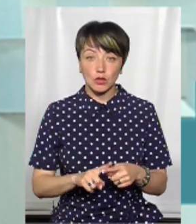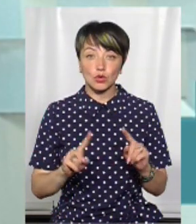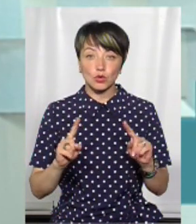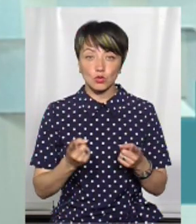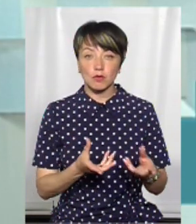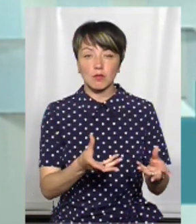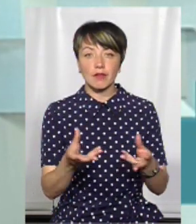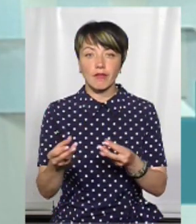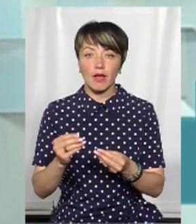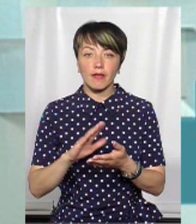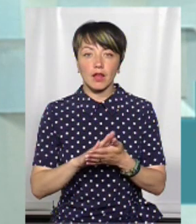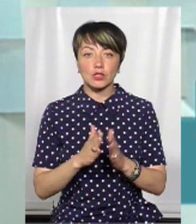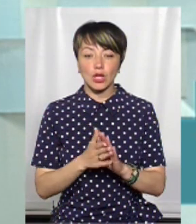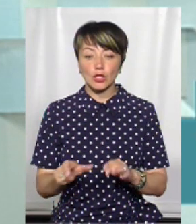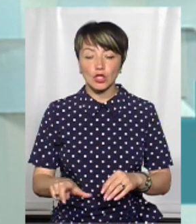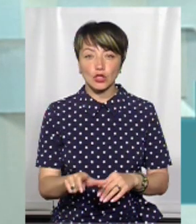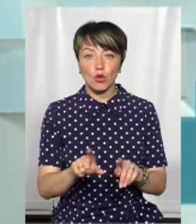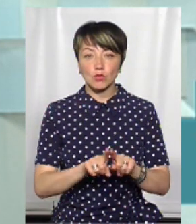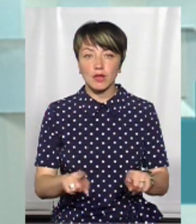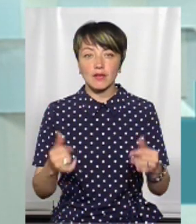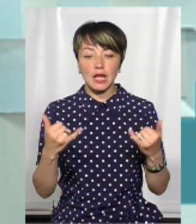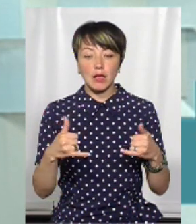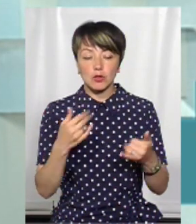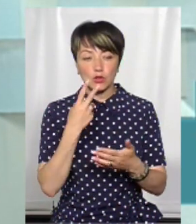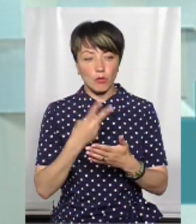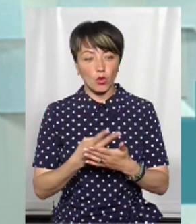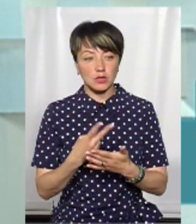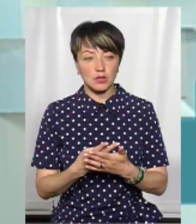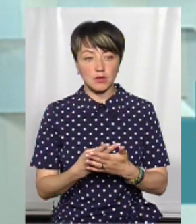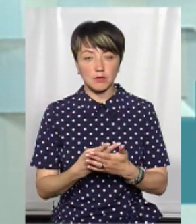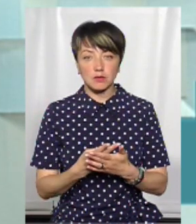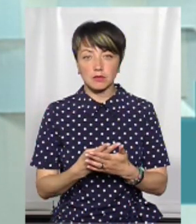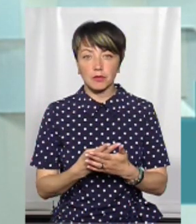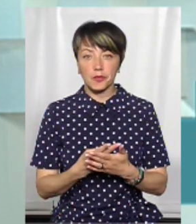дуже впливає на стан річки, особливо на хімічні показники.